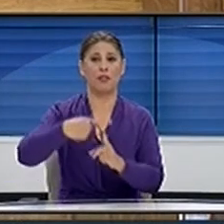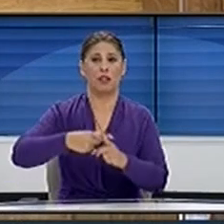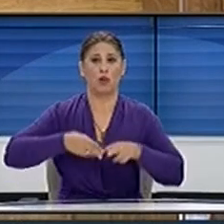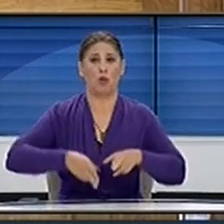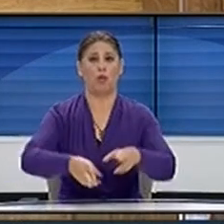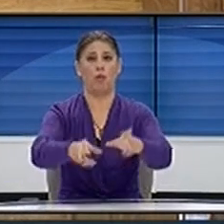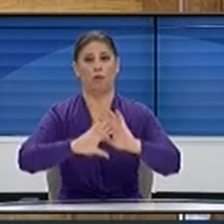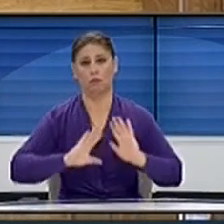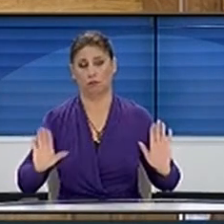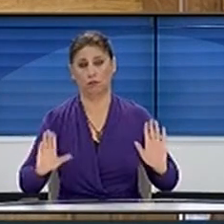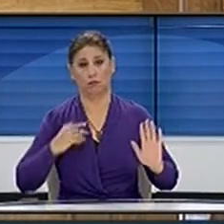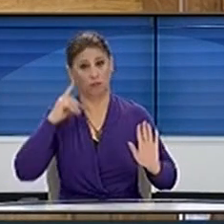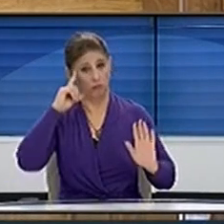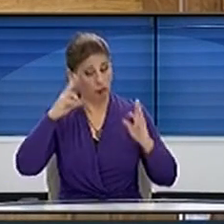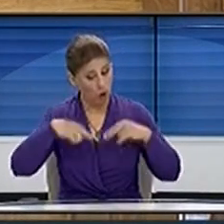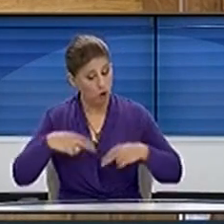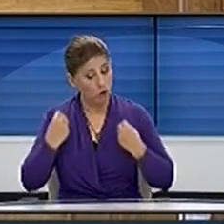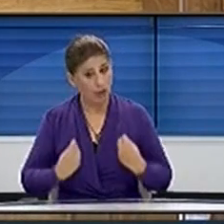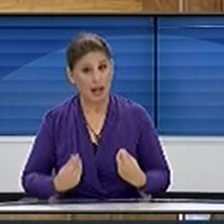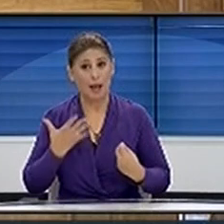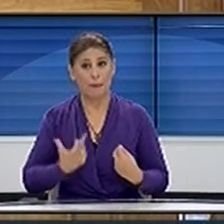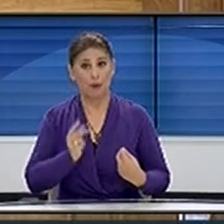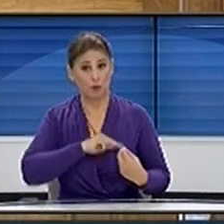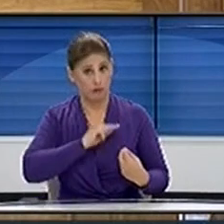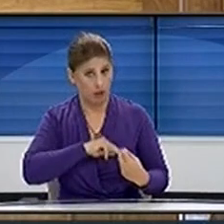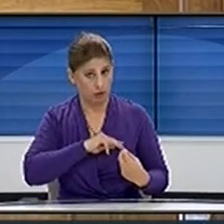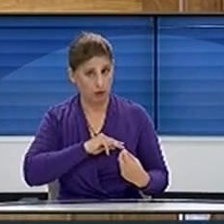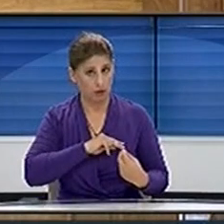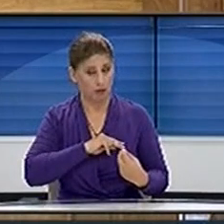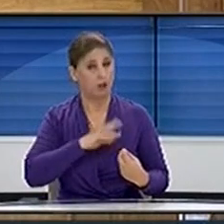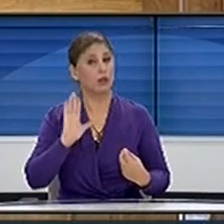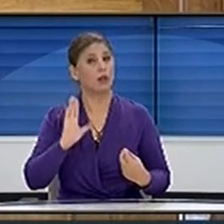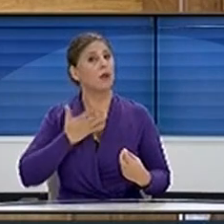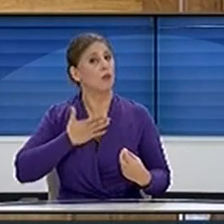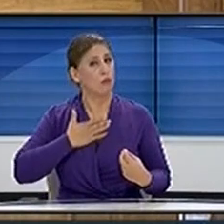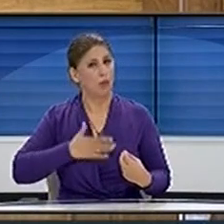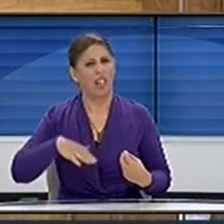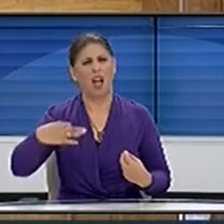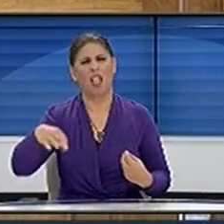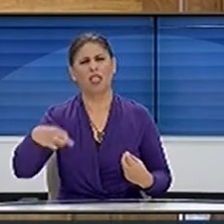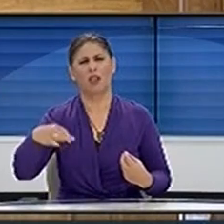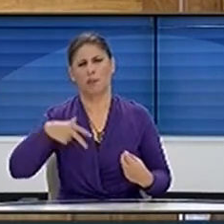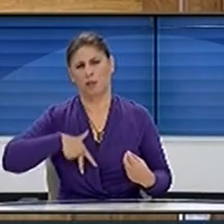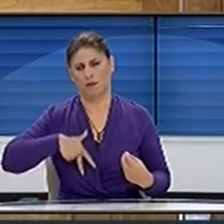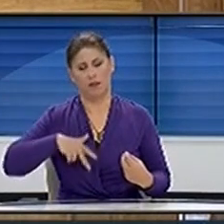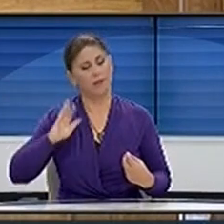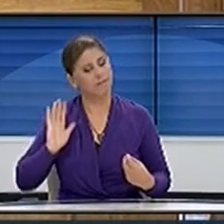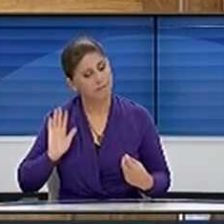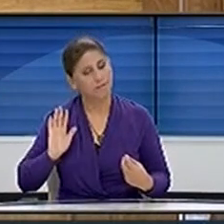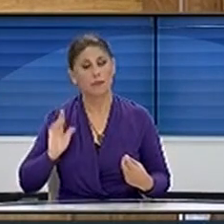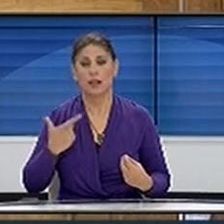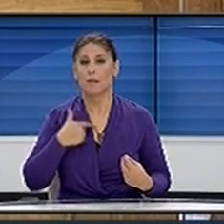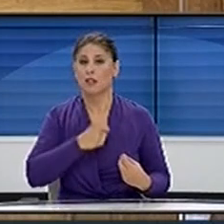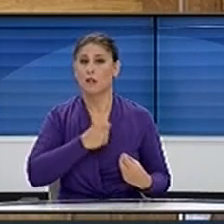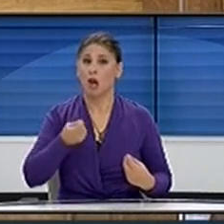Γνωρίζω καλά ότι υπάρχουν συμφέροντα τα οποία επιθυμούν αδύναμες κυβερνήσεις, γιατί θεωρούν